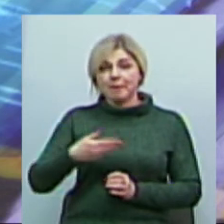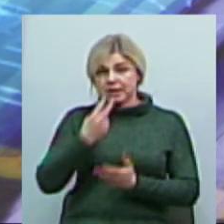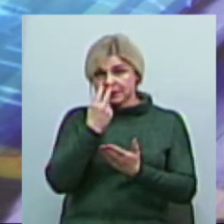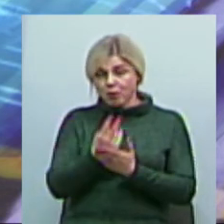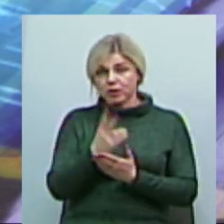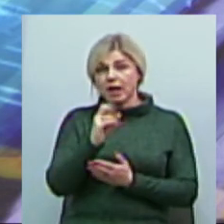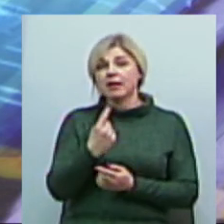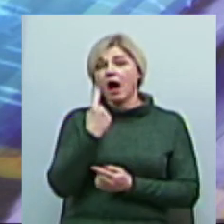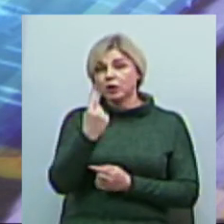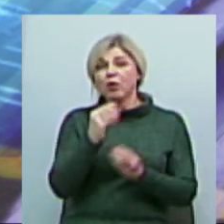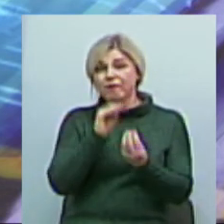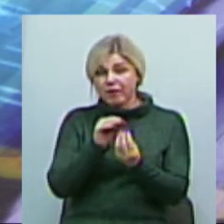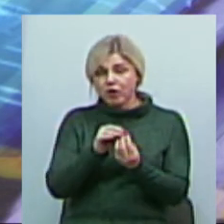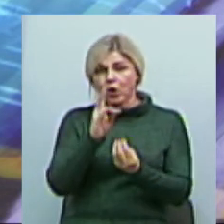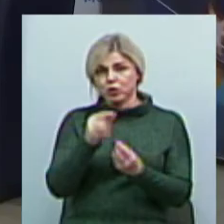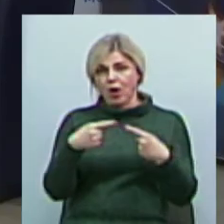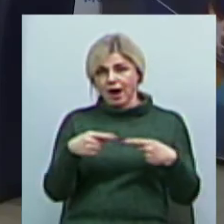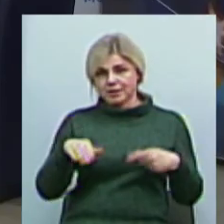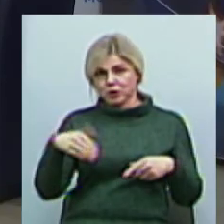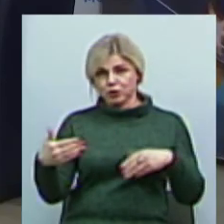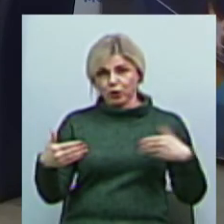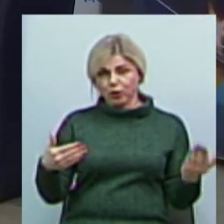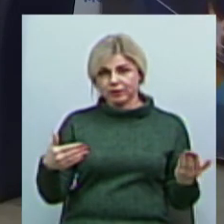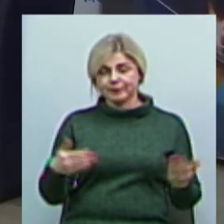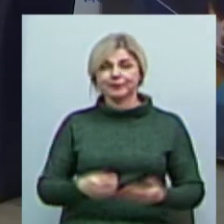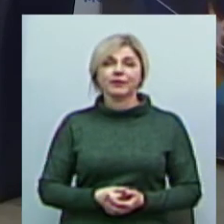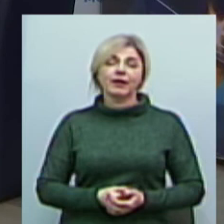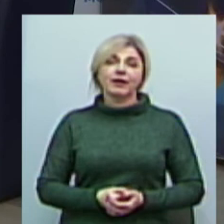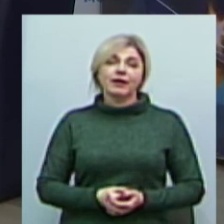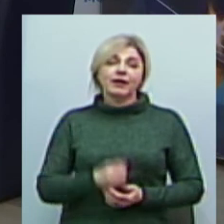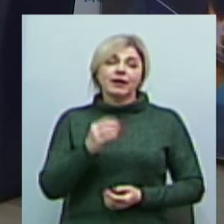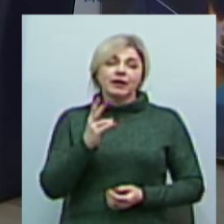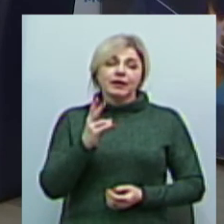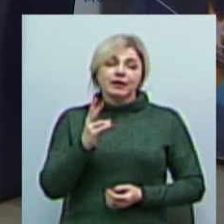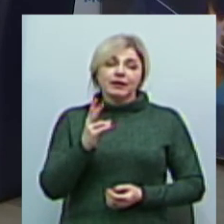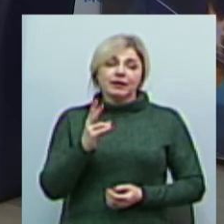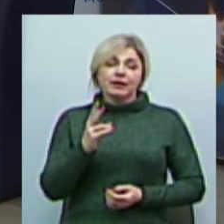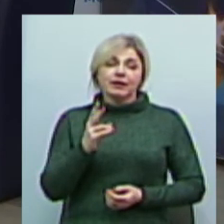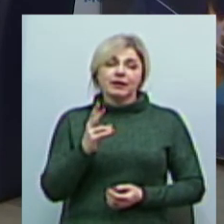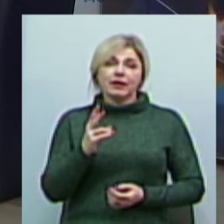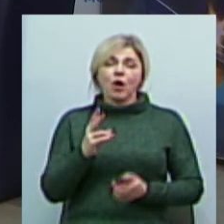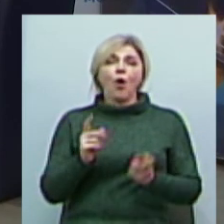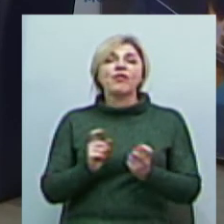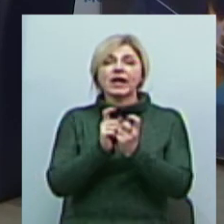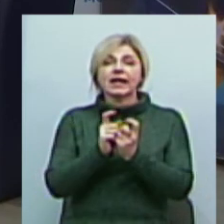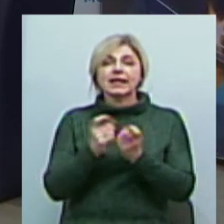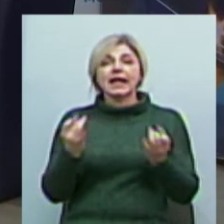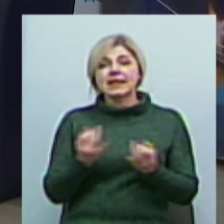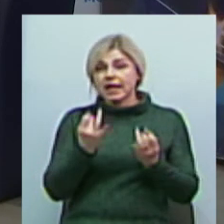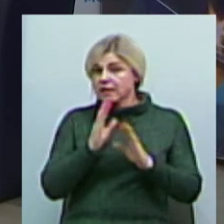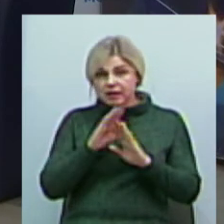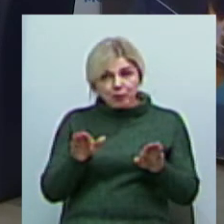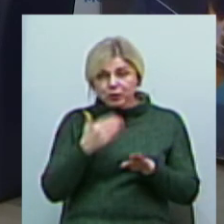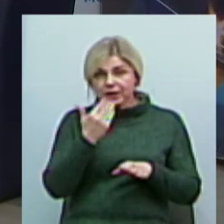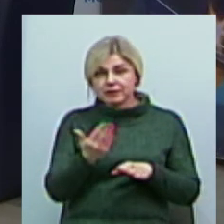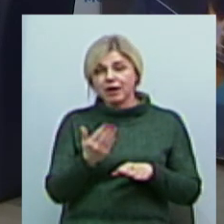только с разных сторон. И вот это есть на мастерство. Конфликта интересов не будет? Ну, конфликта интересов,